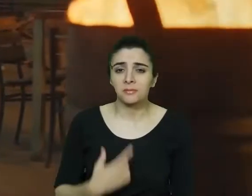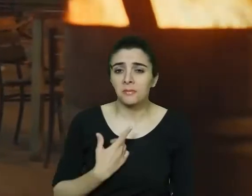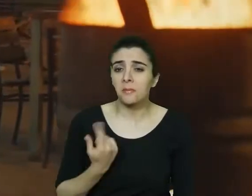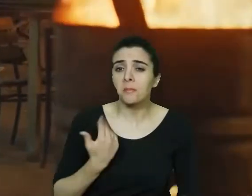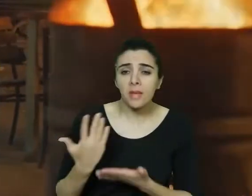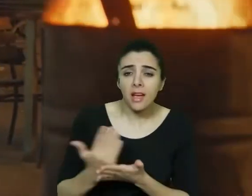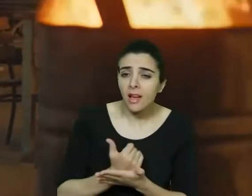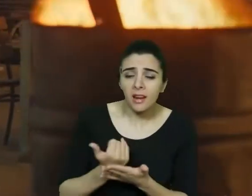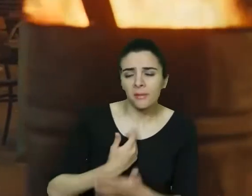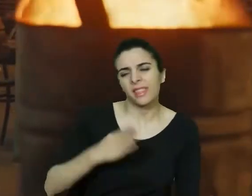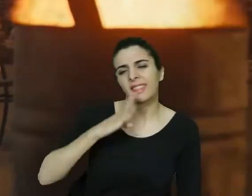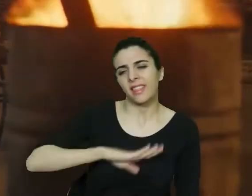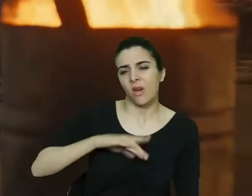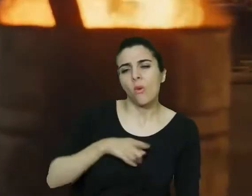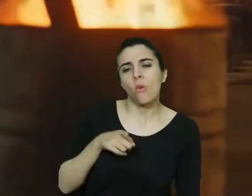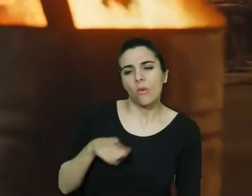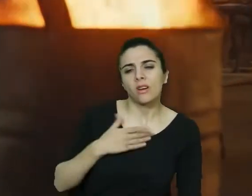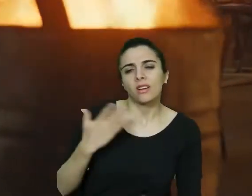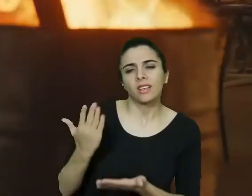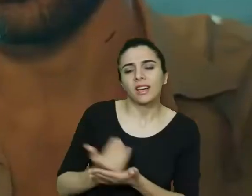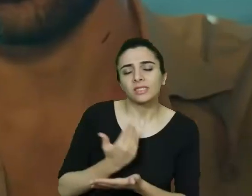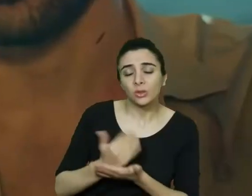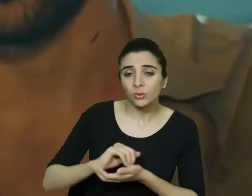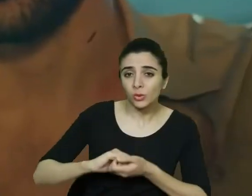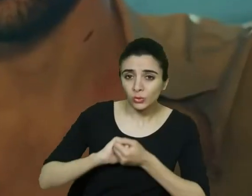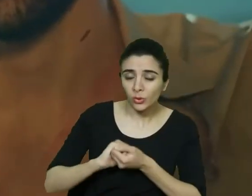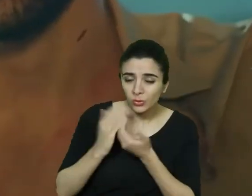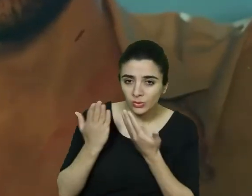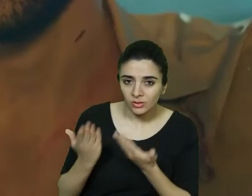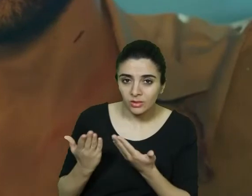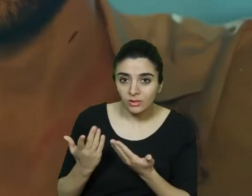sermayem derdimdir hey dost